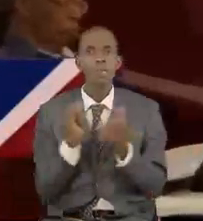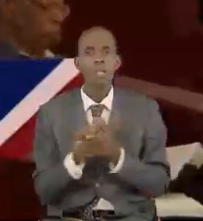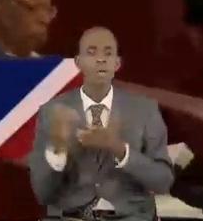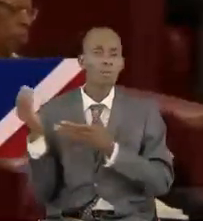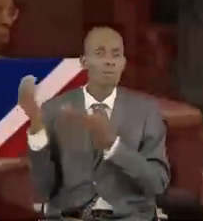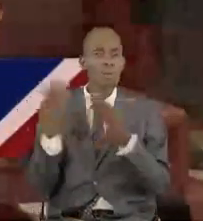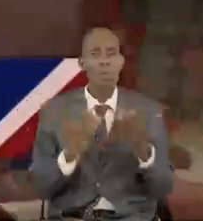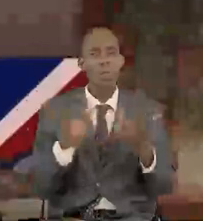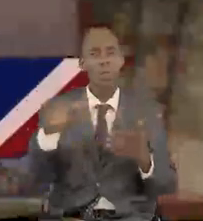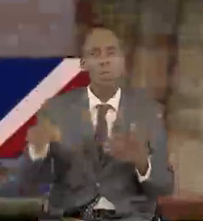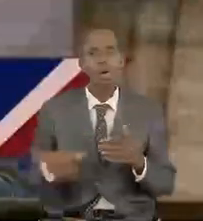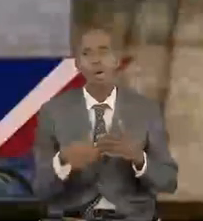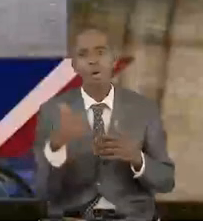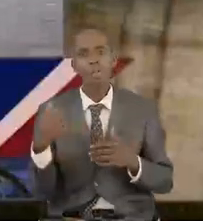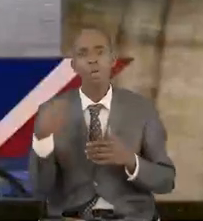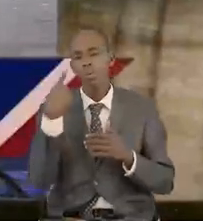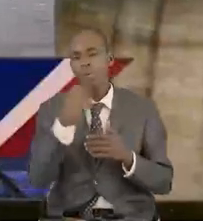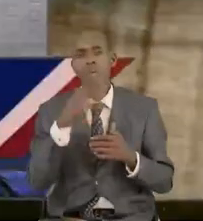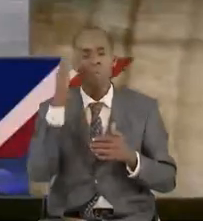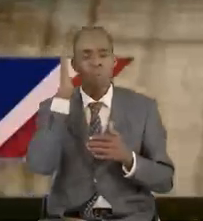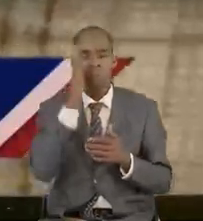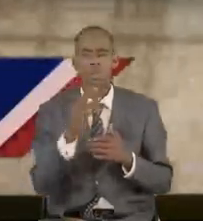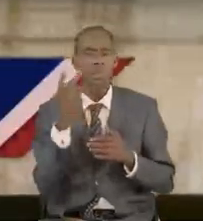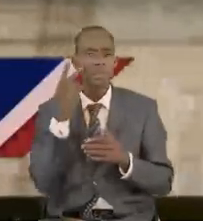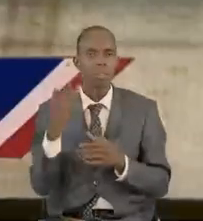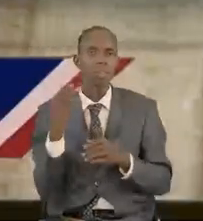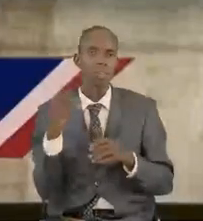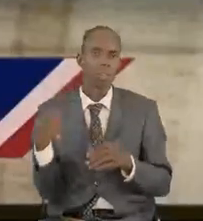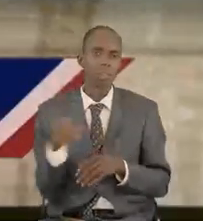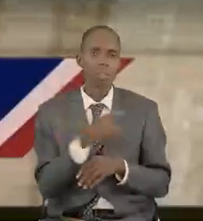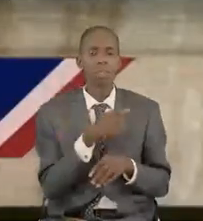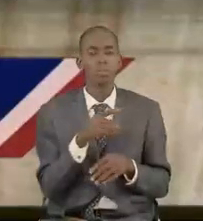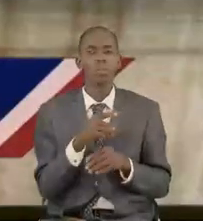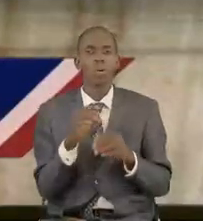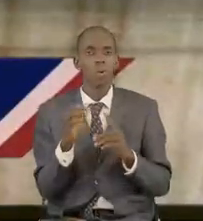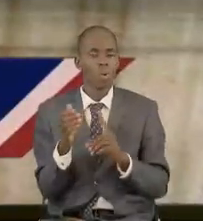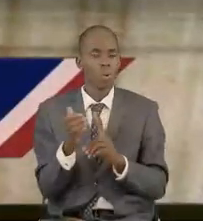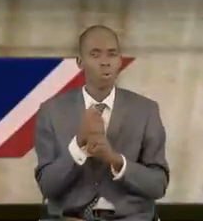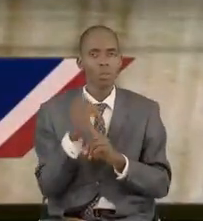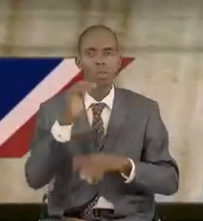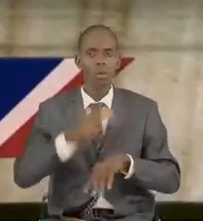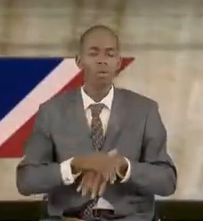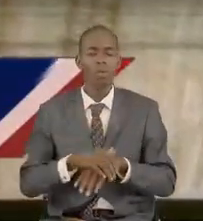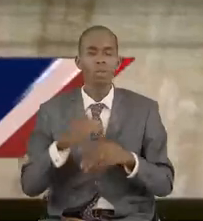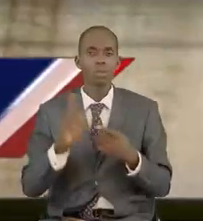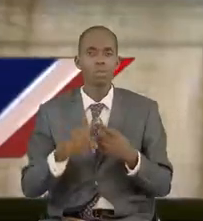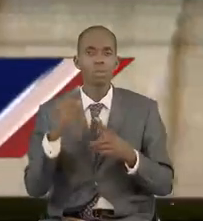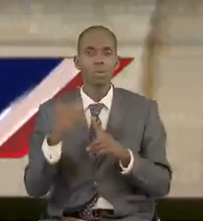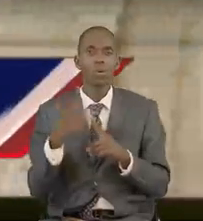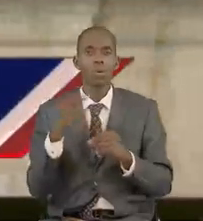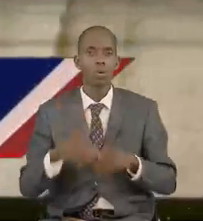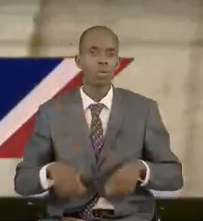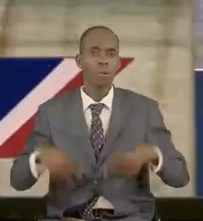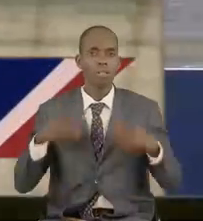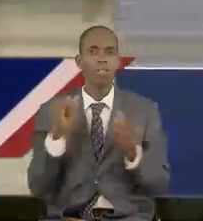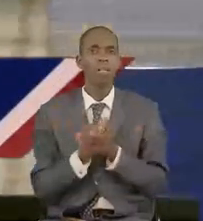la vie qui apporte les autres qui les amène à la conviction portant la Parole de vie